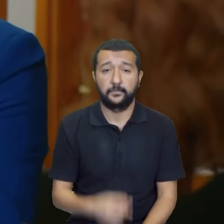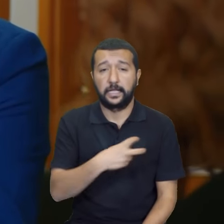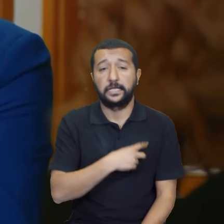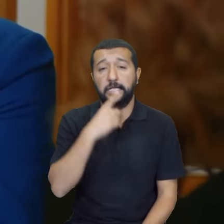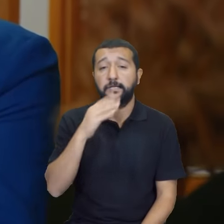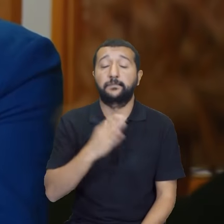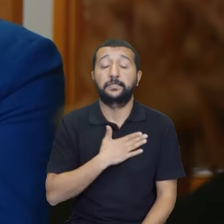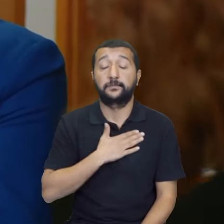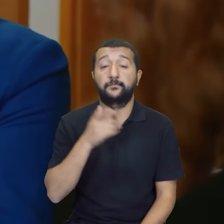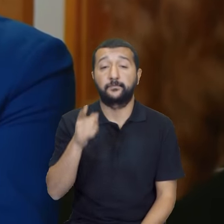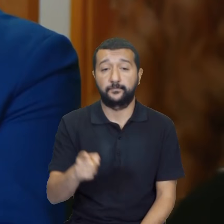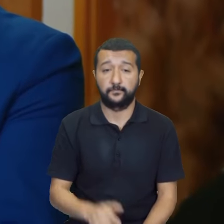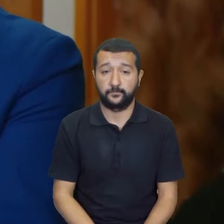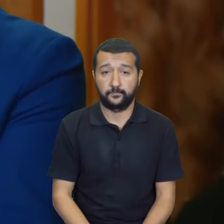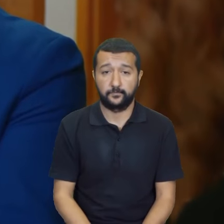Aşk pastam.